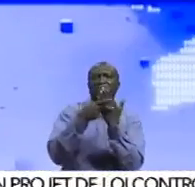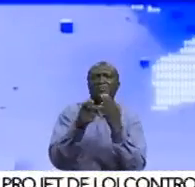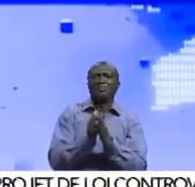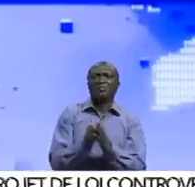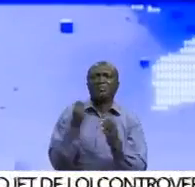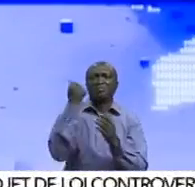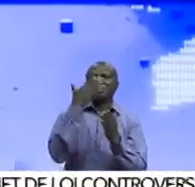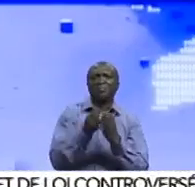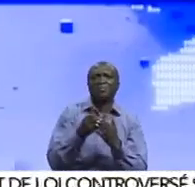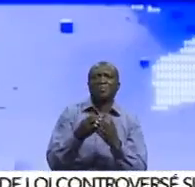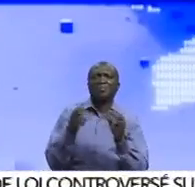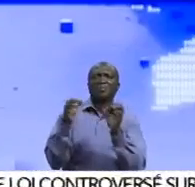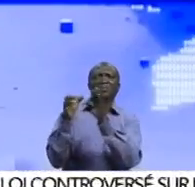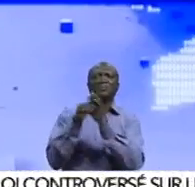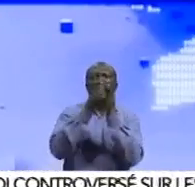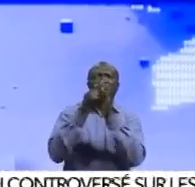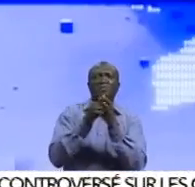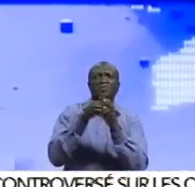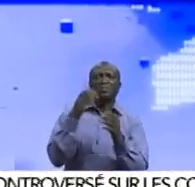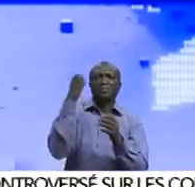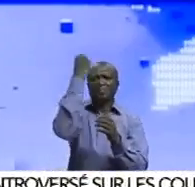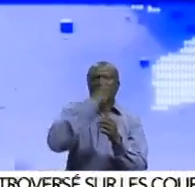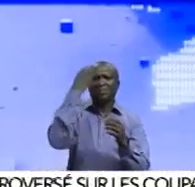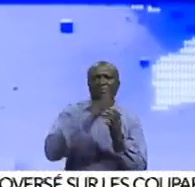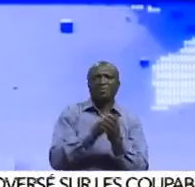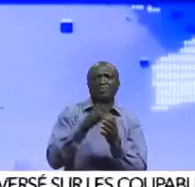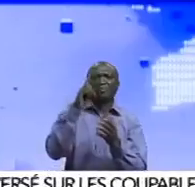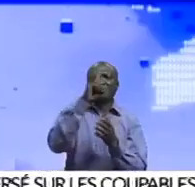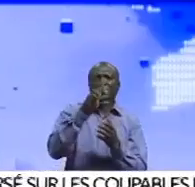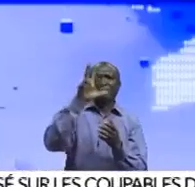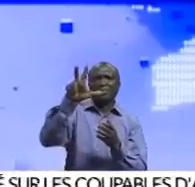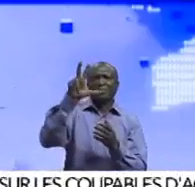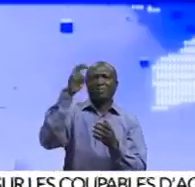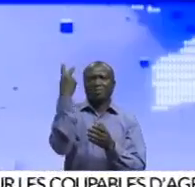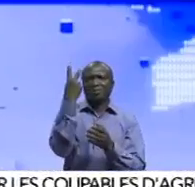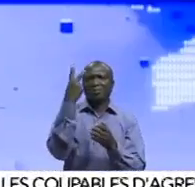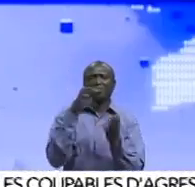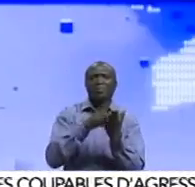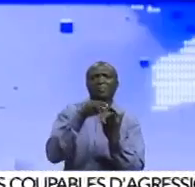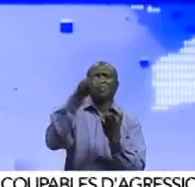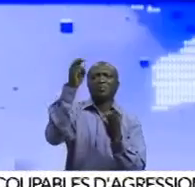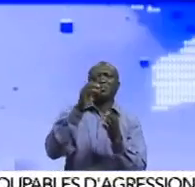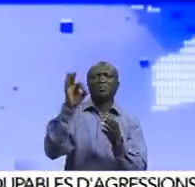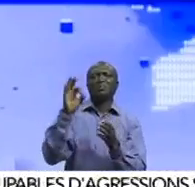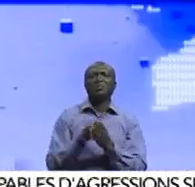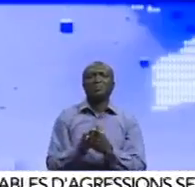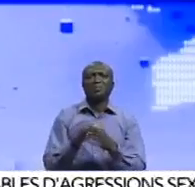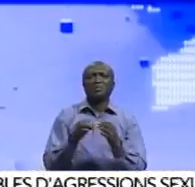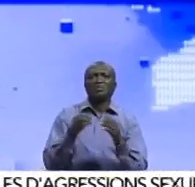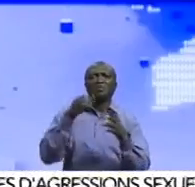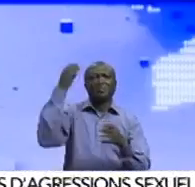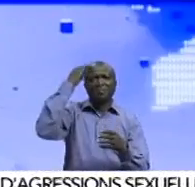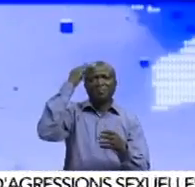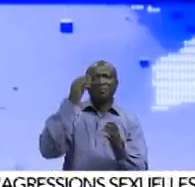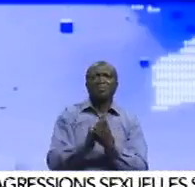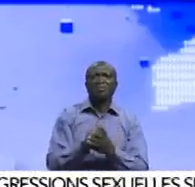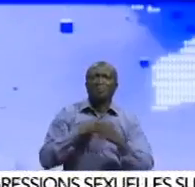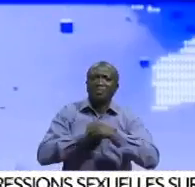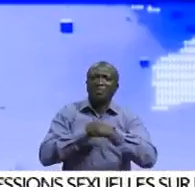l'Union européenne à hauteur de 132 millions de francs Cfa un appui qui a pour objectif d'accompagner le ministère dans son ambition de